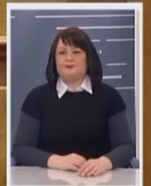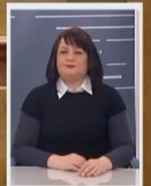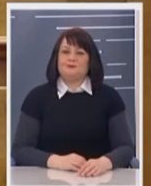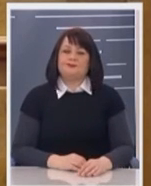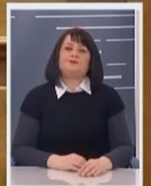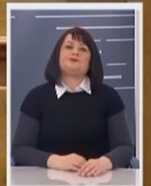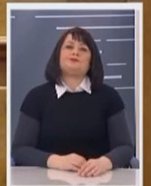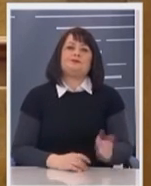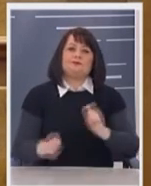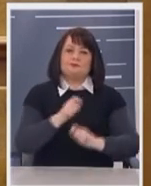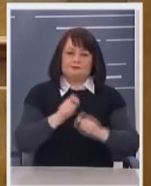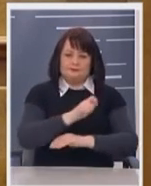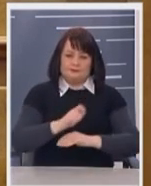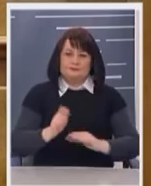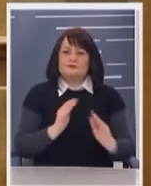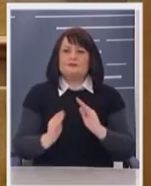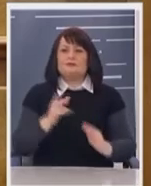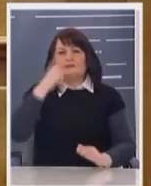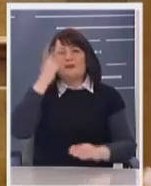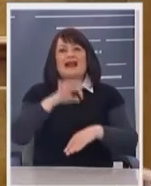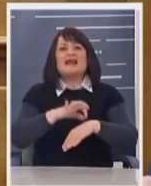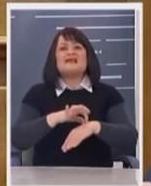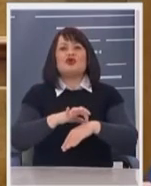Παράλληλα, ιδρύουμε τα γραφεία προστασίας δικαιωμάτων ασθενών.